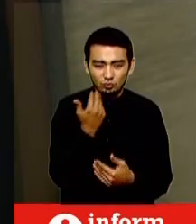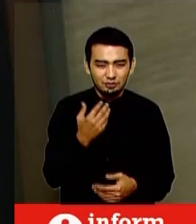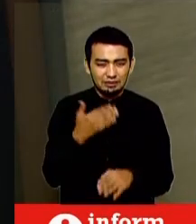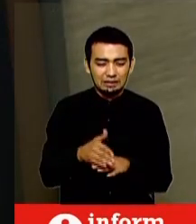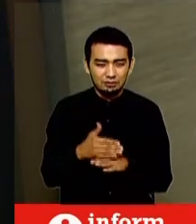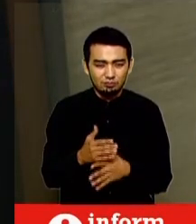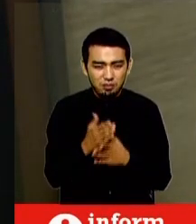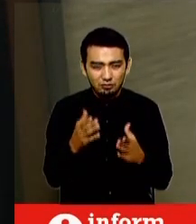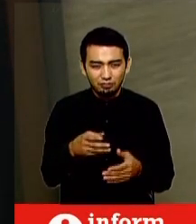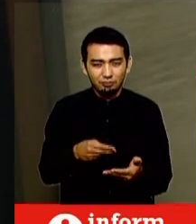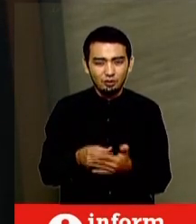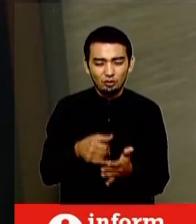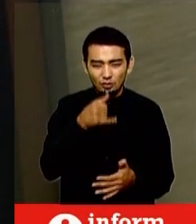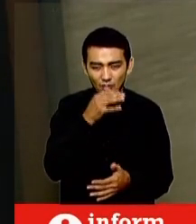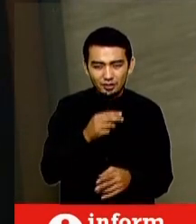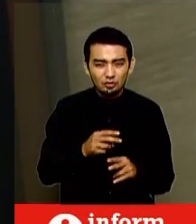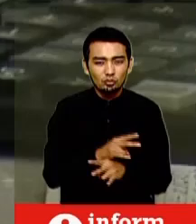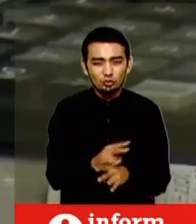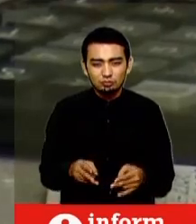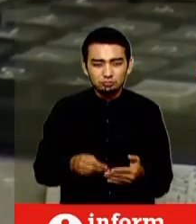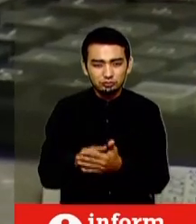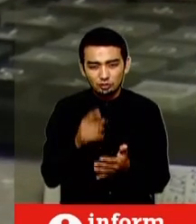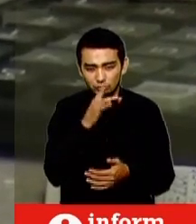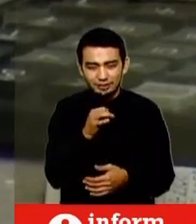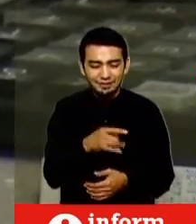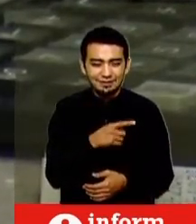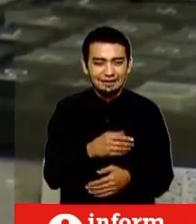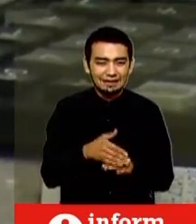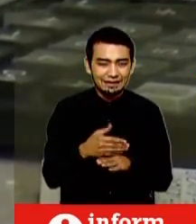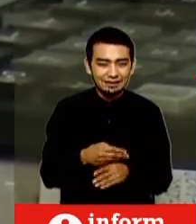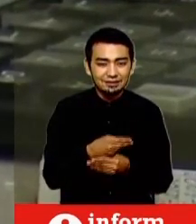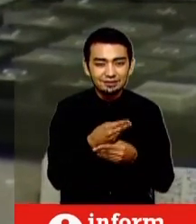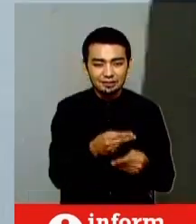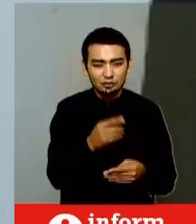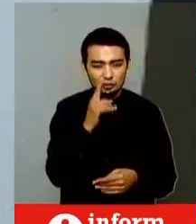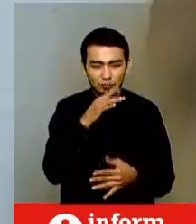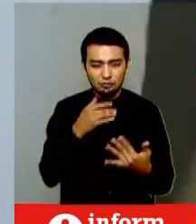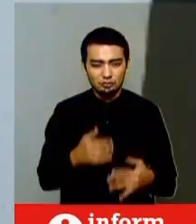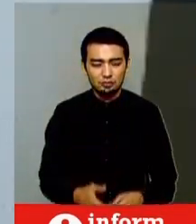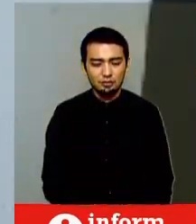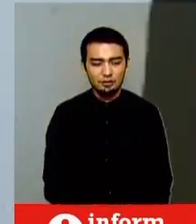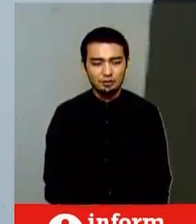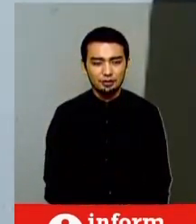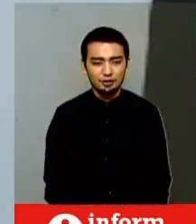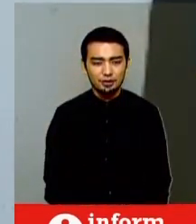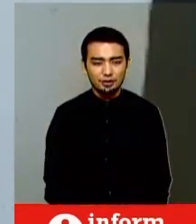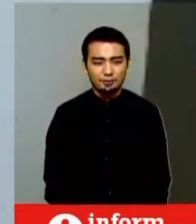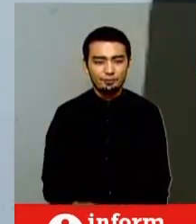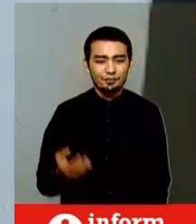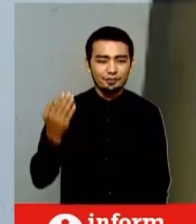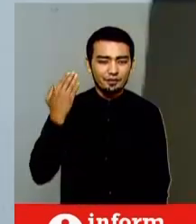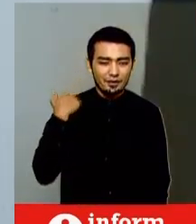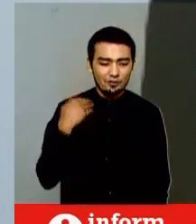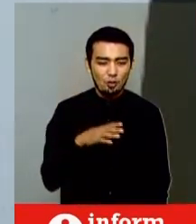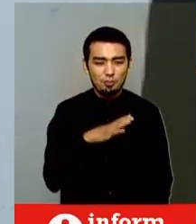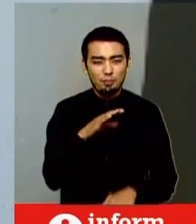кредиты банкам никто не компенсирует, поэтому они осторожнее теперь будут выдавать кредиты. Но при этом раньше